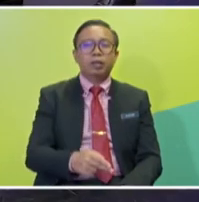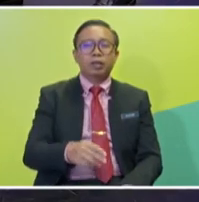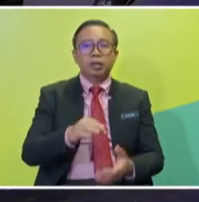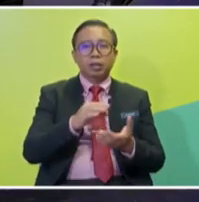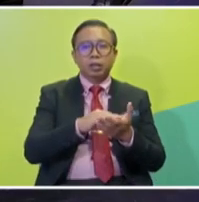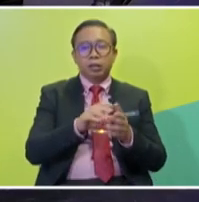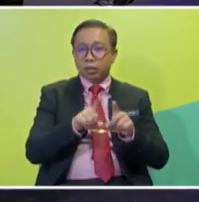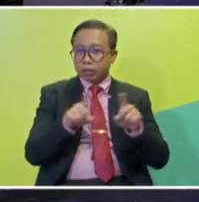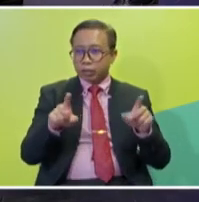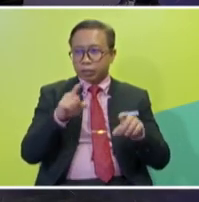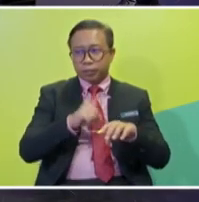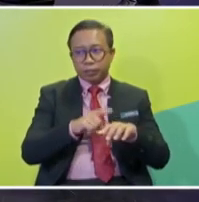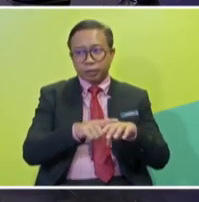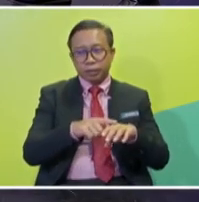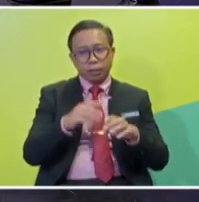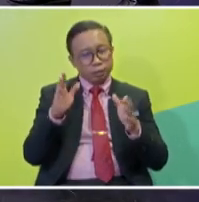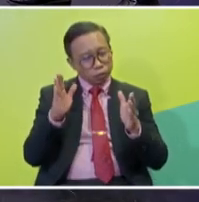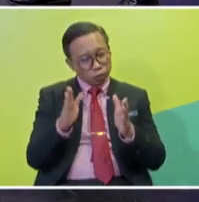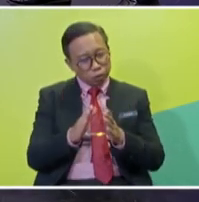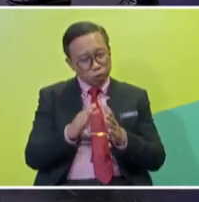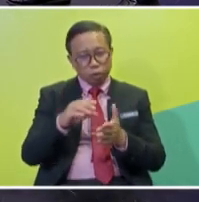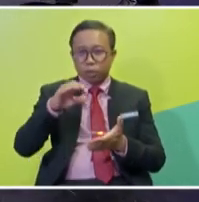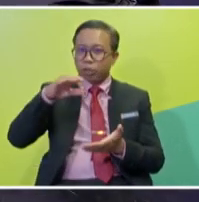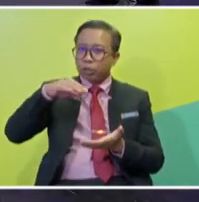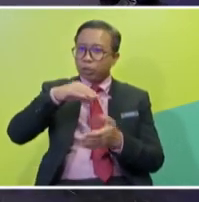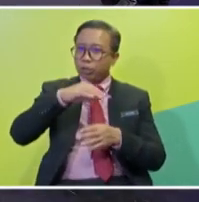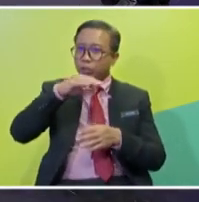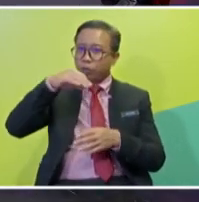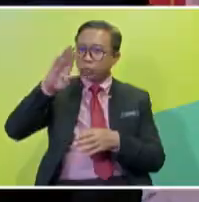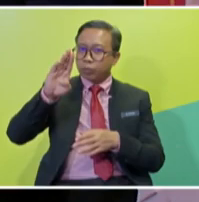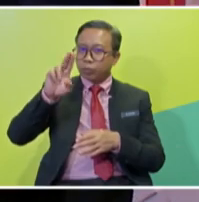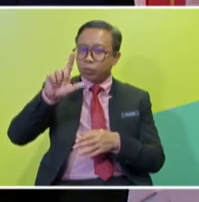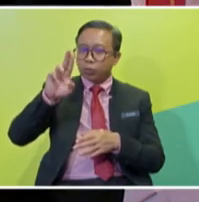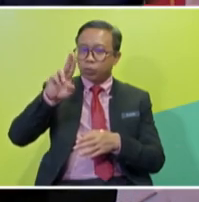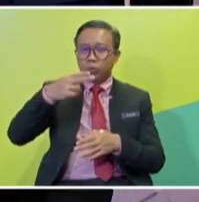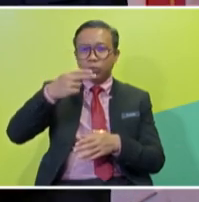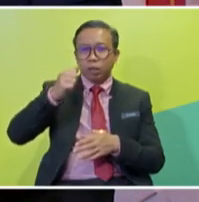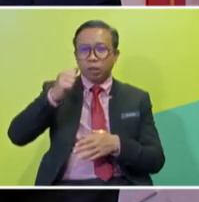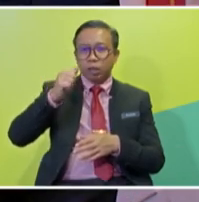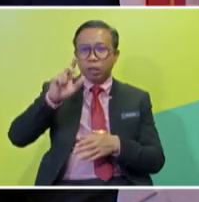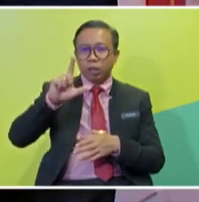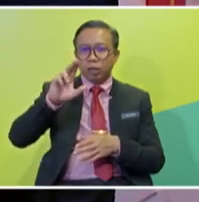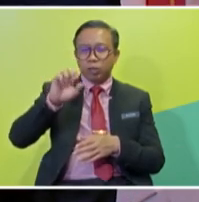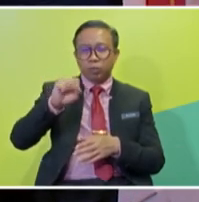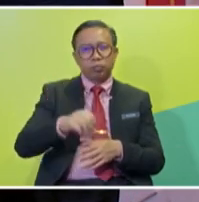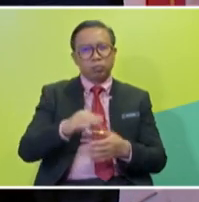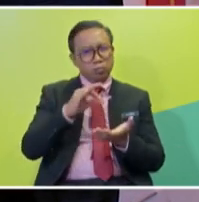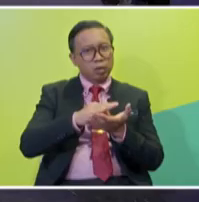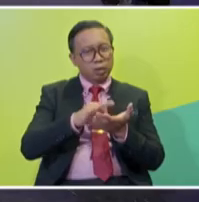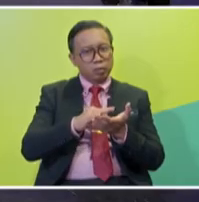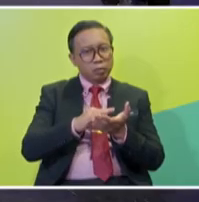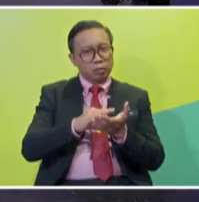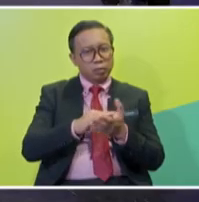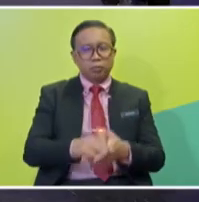masih kecil dia bulu halus dia ada transformasi yang kedua berkepala tapi Ayam Terbang ke Kriss hmm